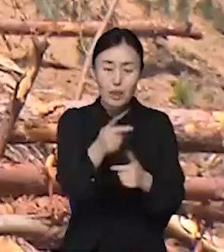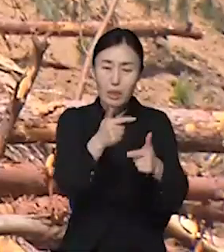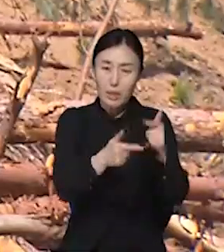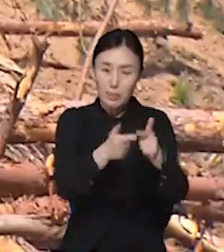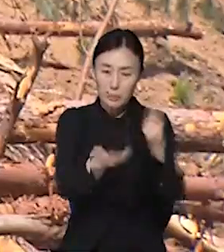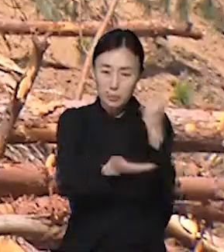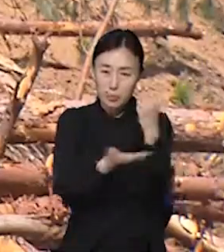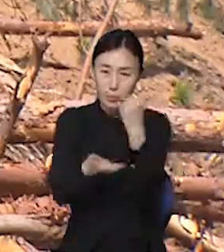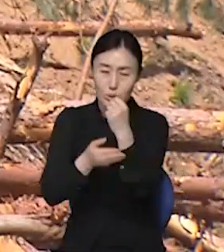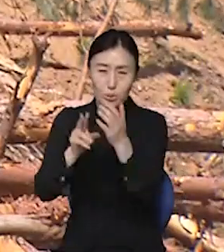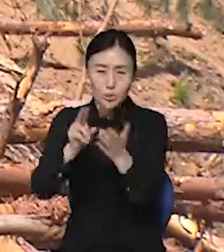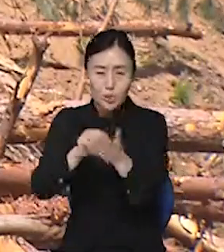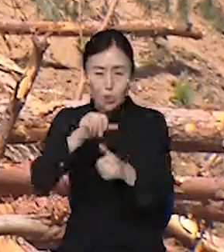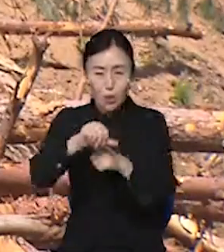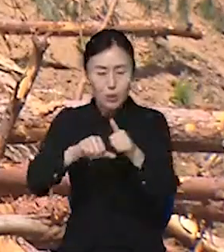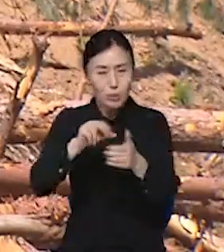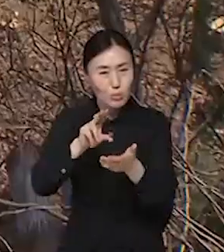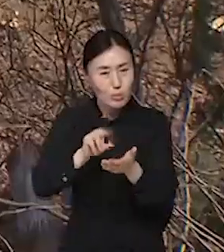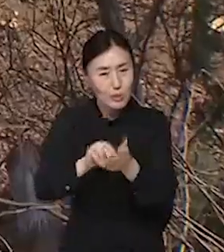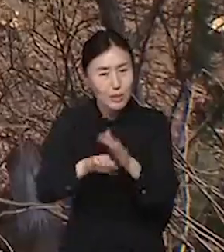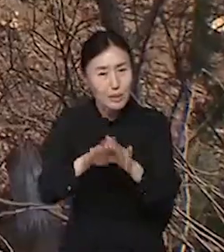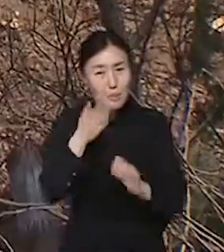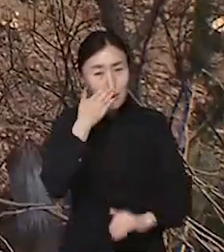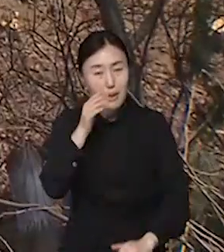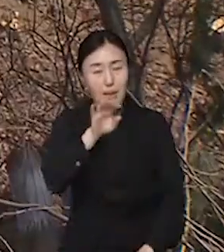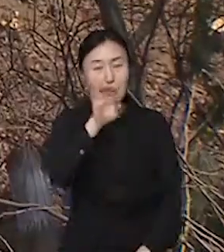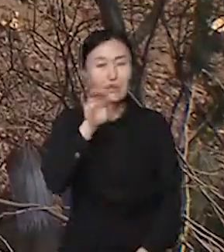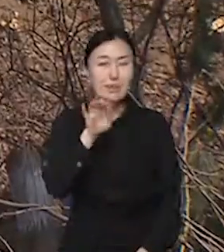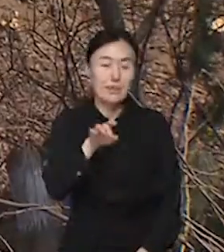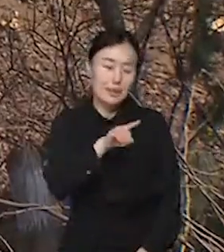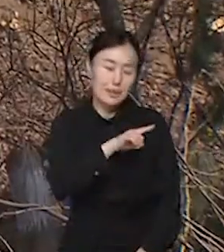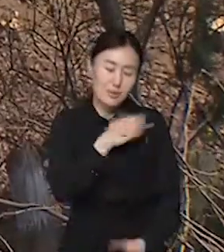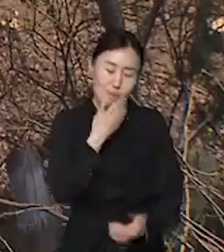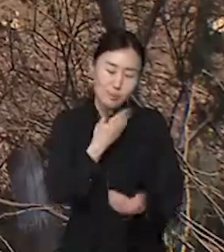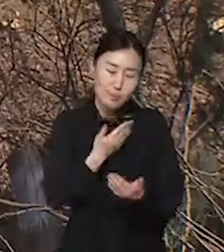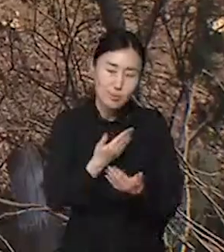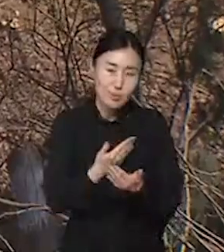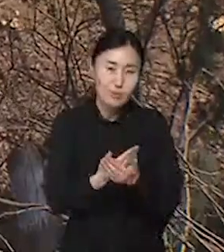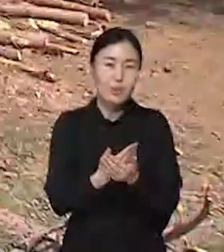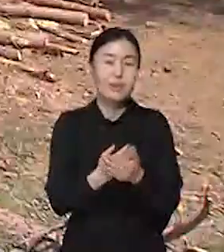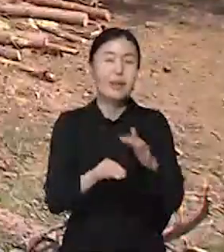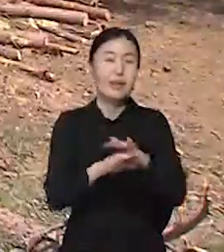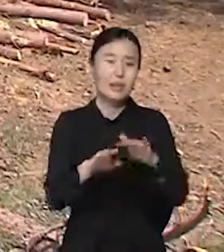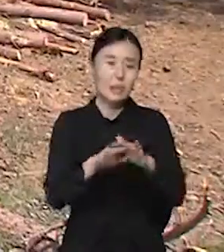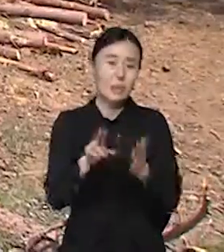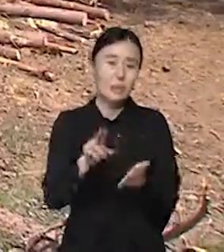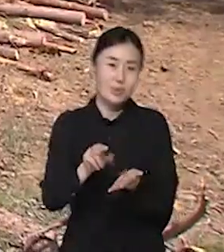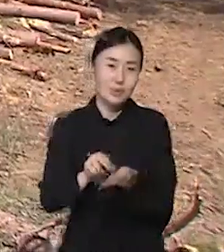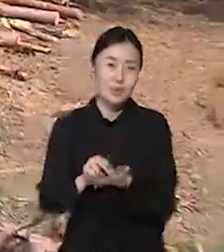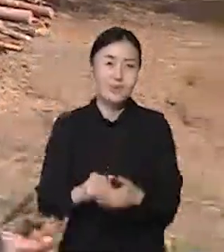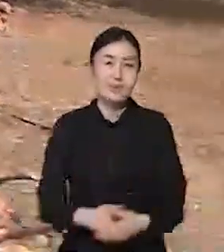등 환경 문제를 얼마나 풀어낼 수 있느냐가 가장 중요한 해결 과제로